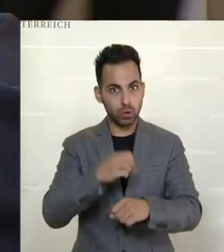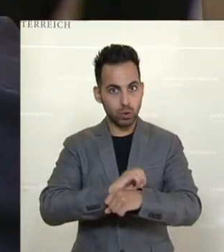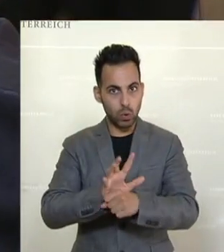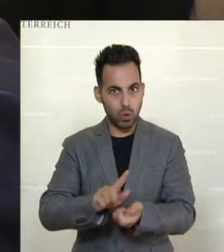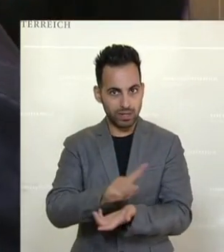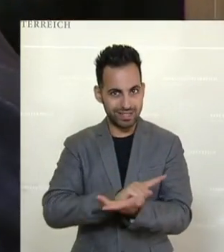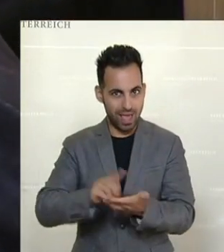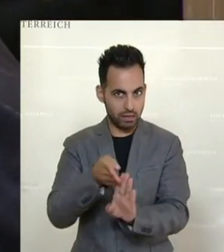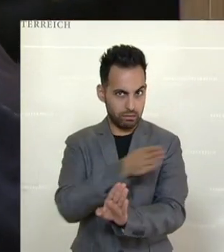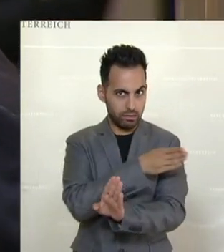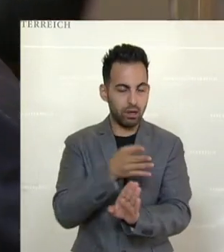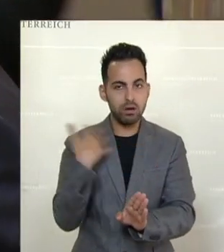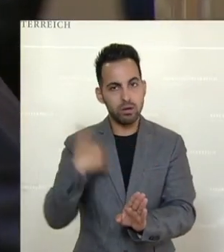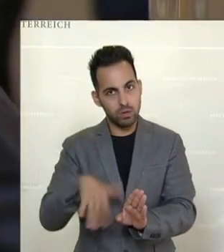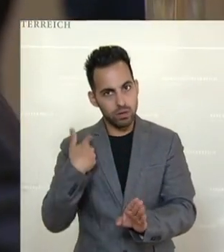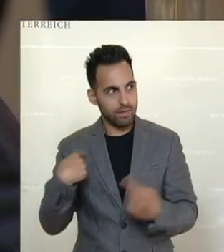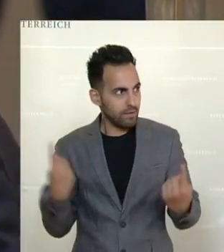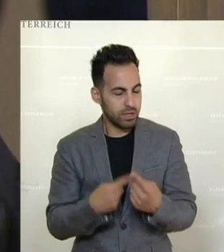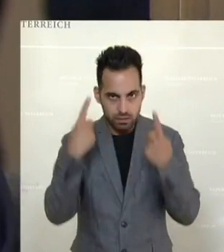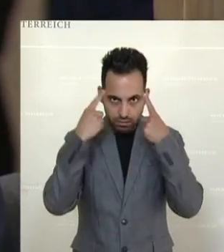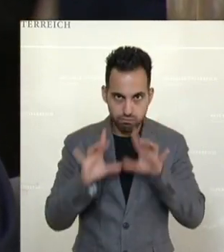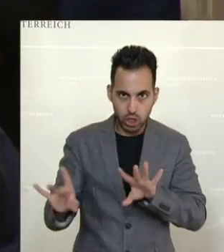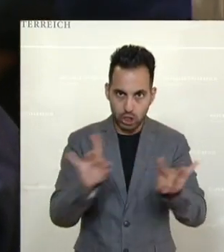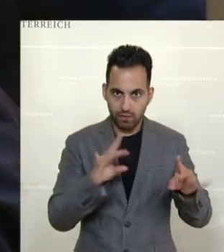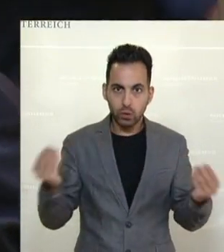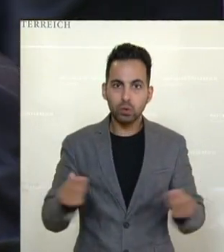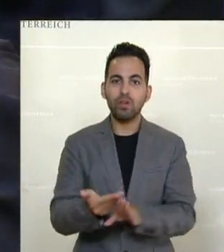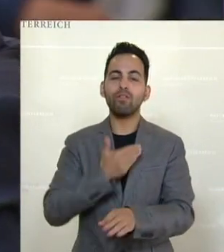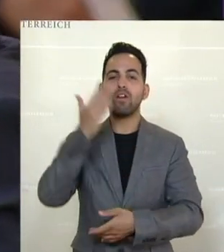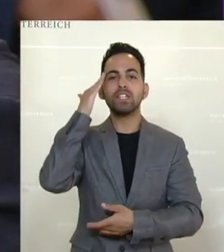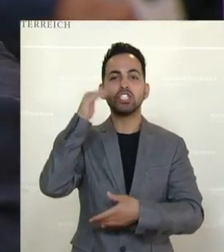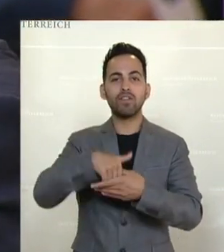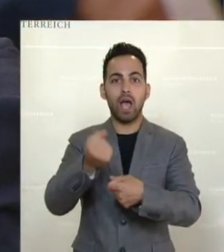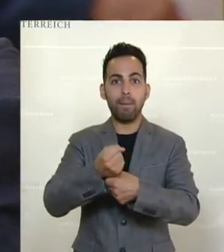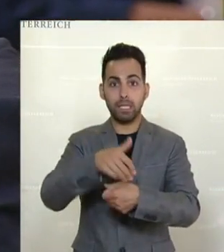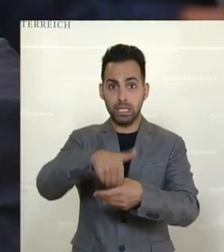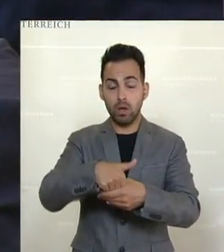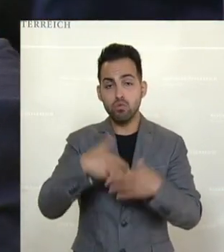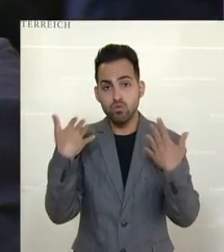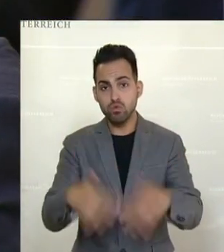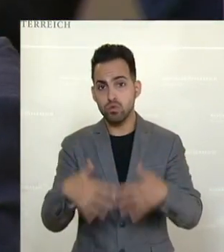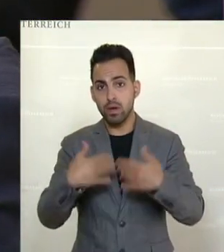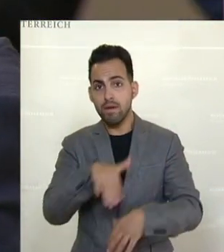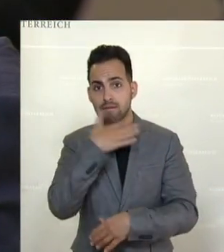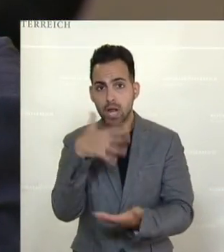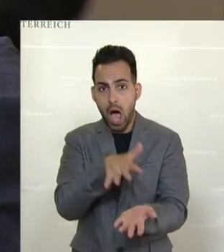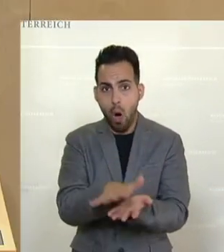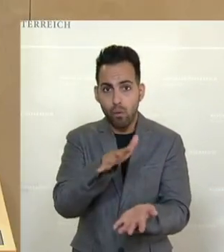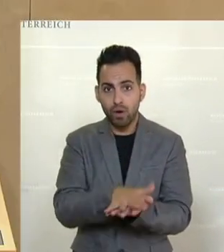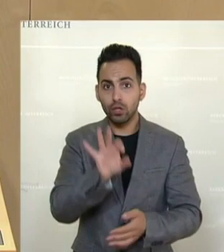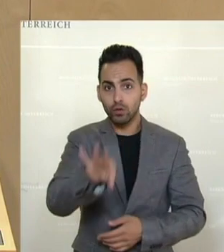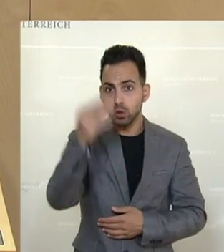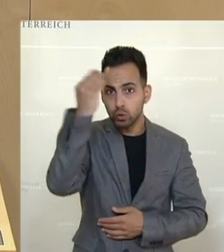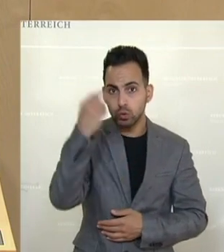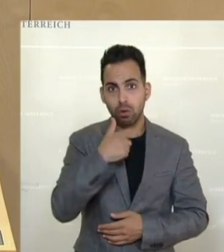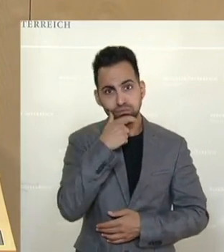Corona-Krise massiv beschäftigt hat, weil diese vorwissenschaftliche Arbeit ein sehr, sehr großer Aufwand für die Schüler ist und einen